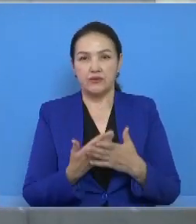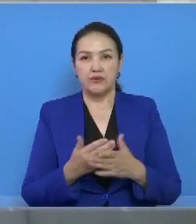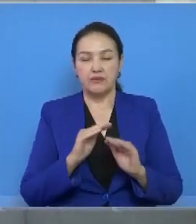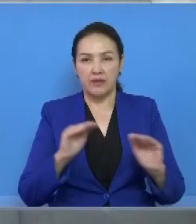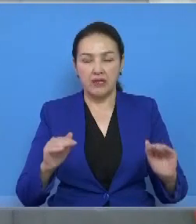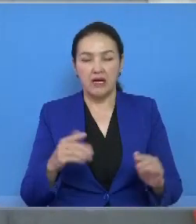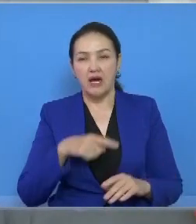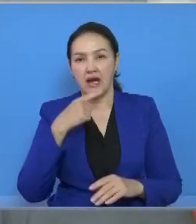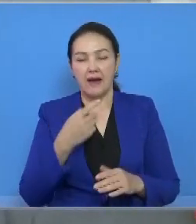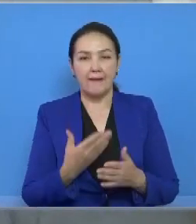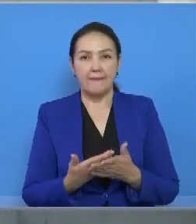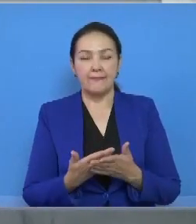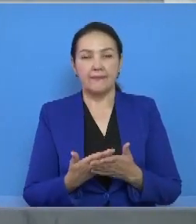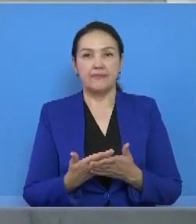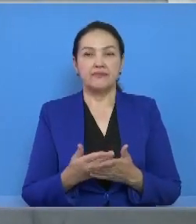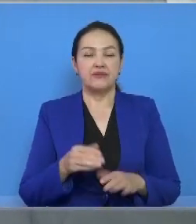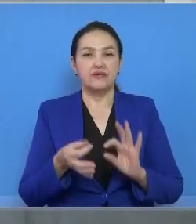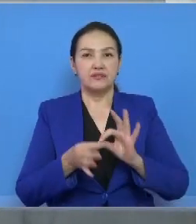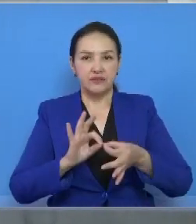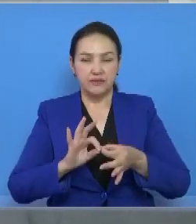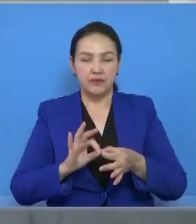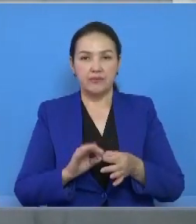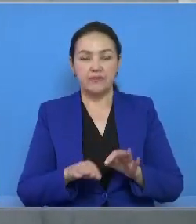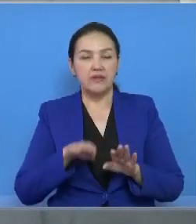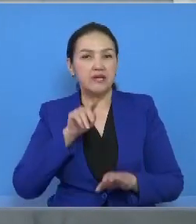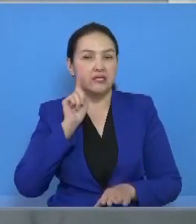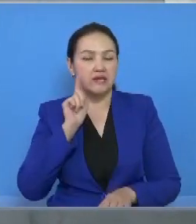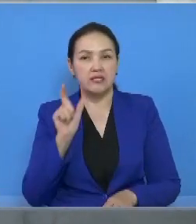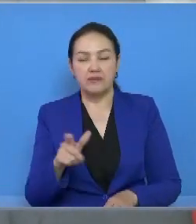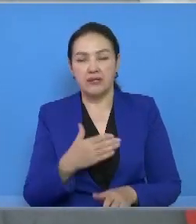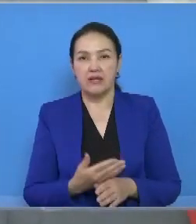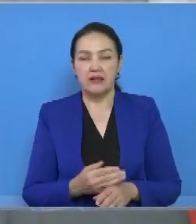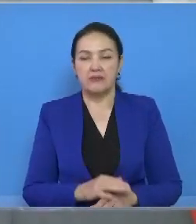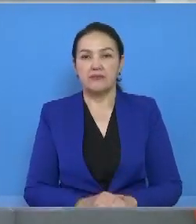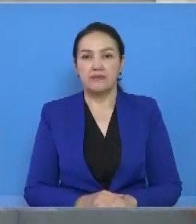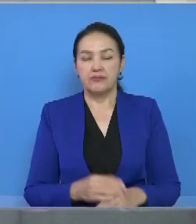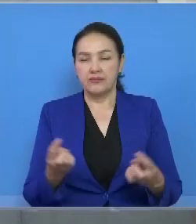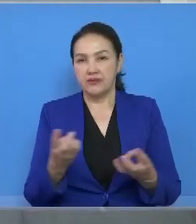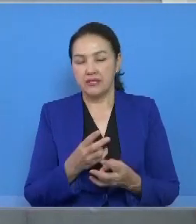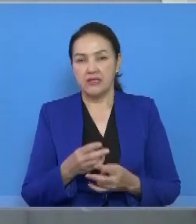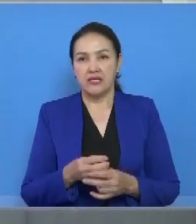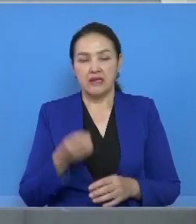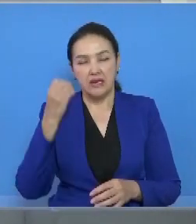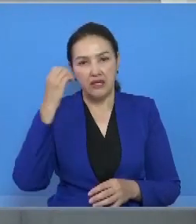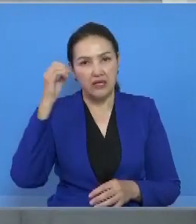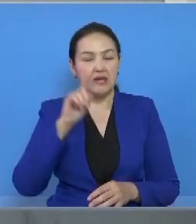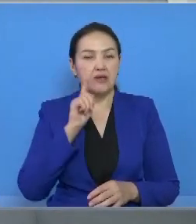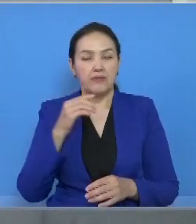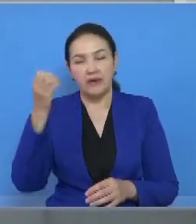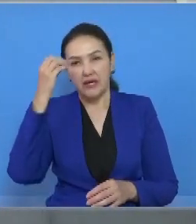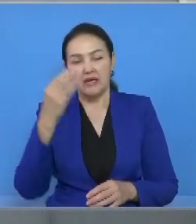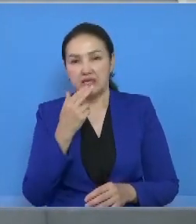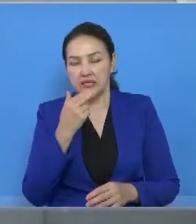Мен бағана айтып кеттім ғой, ең қиыны әсіресе жасөспірімдер. Кішкентай бала енді оған ақыл жетпей қалатын шығар, бірақ жасөспірімдер